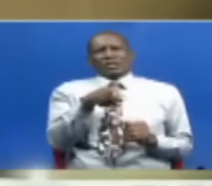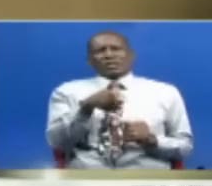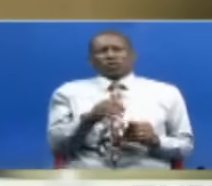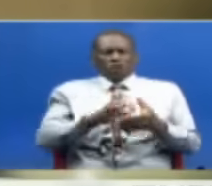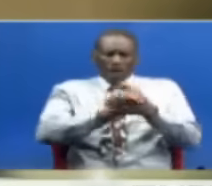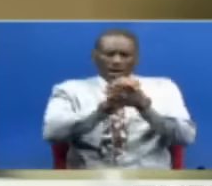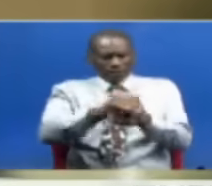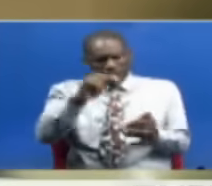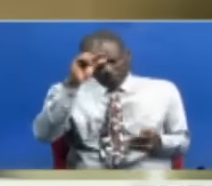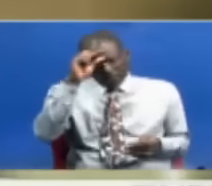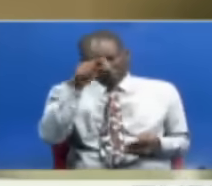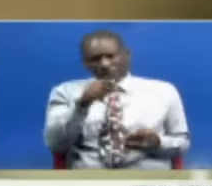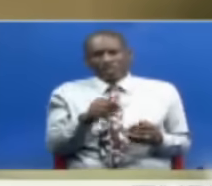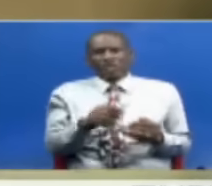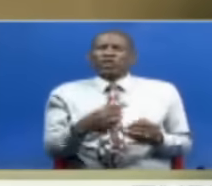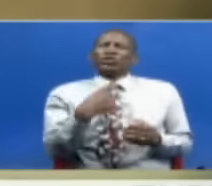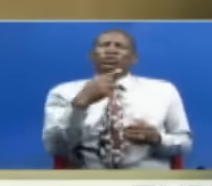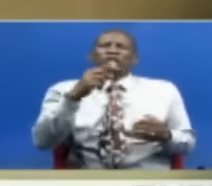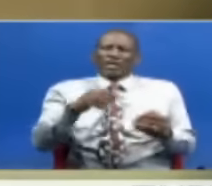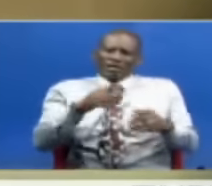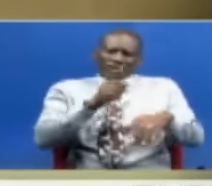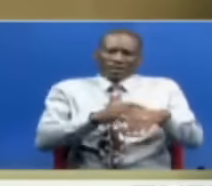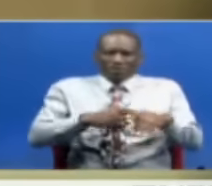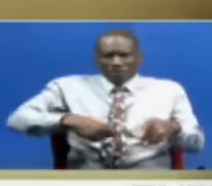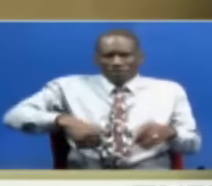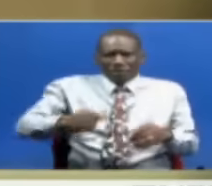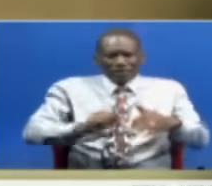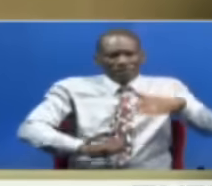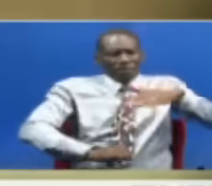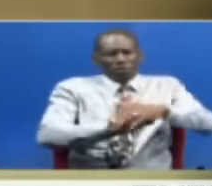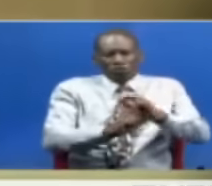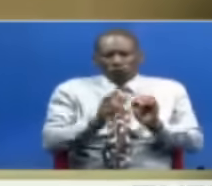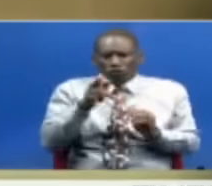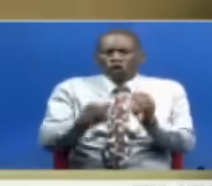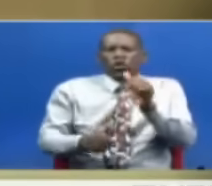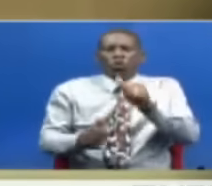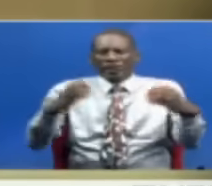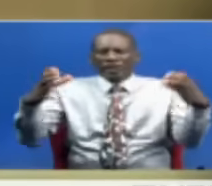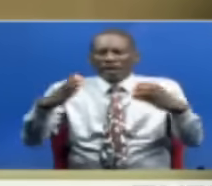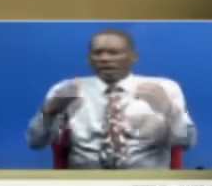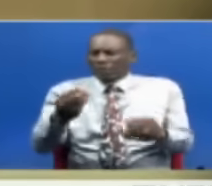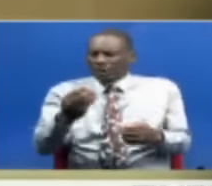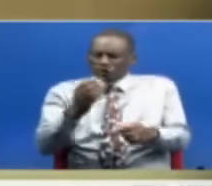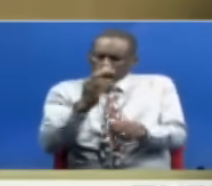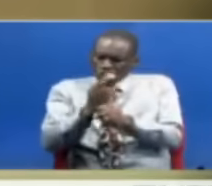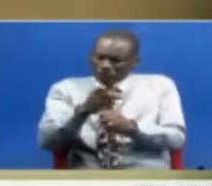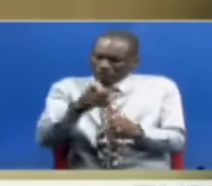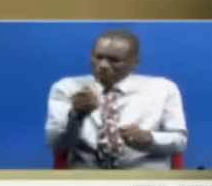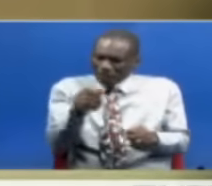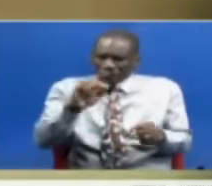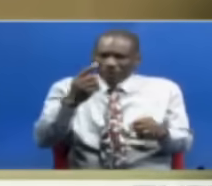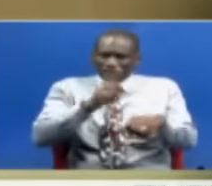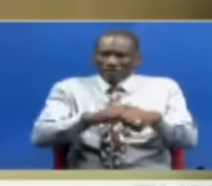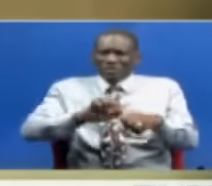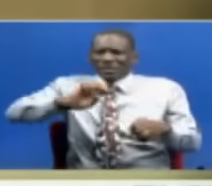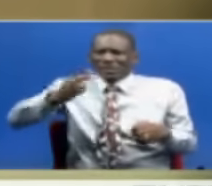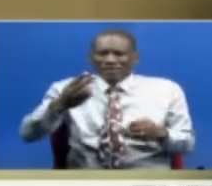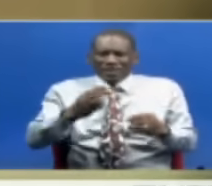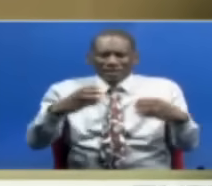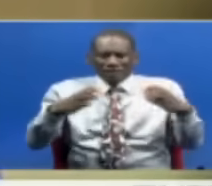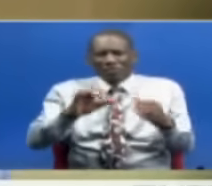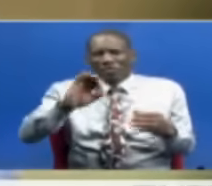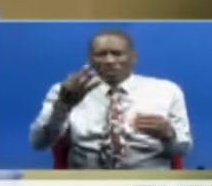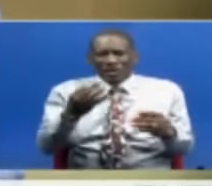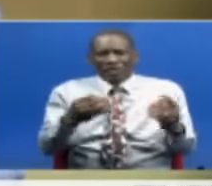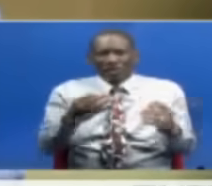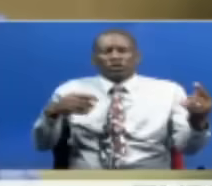handshake. Aseme ya kwamba ile wakati walilipa subsidy, ni kampuni gani ilikula ile pesa mara ya kwanza, kampuni ya pili, ya tatu, alafu afikie